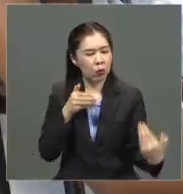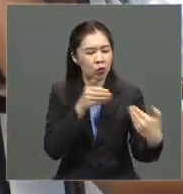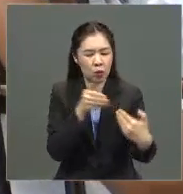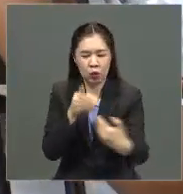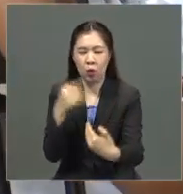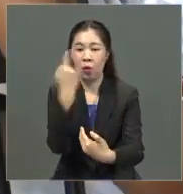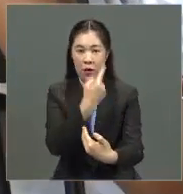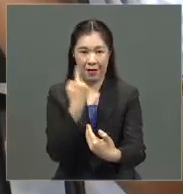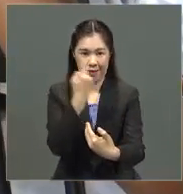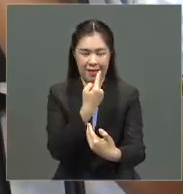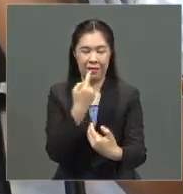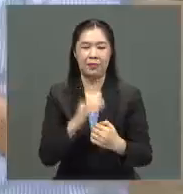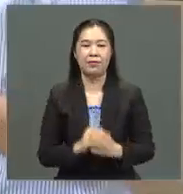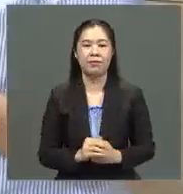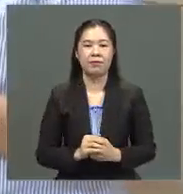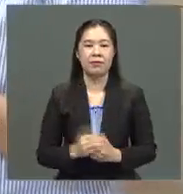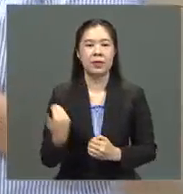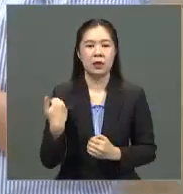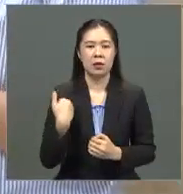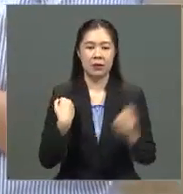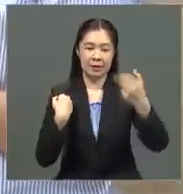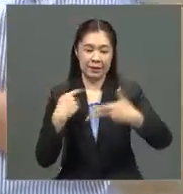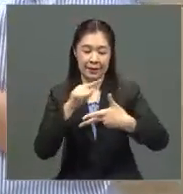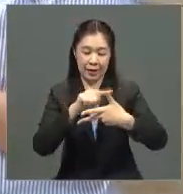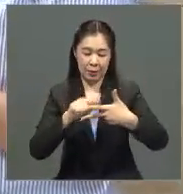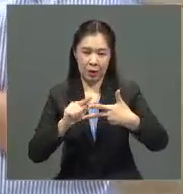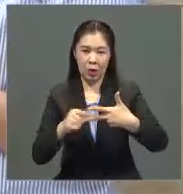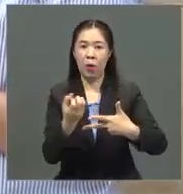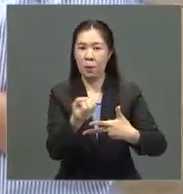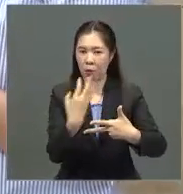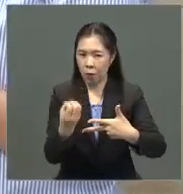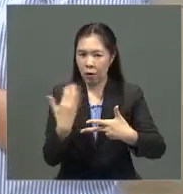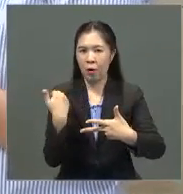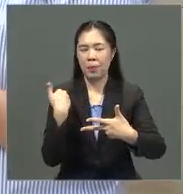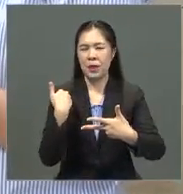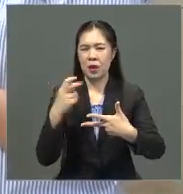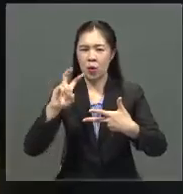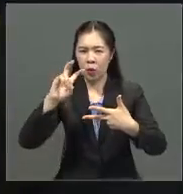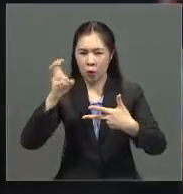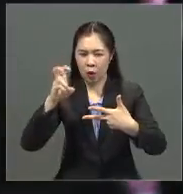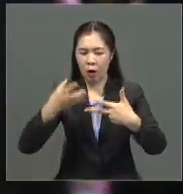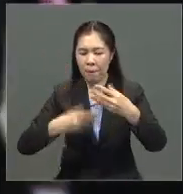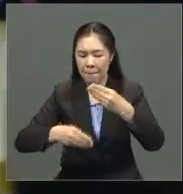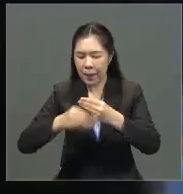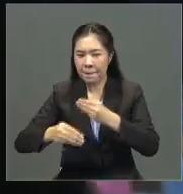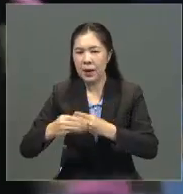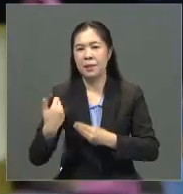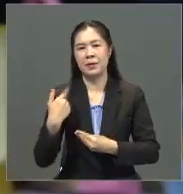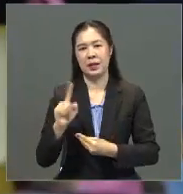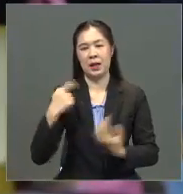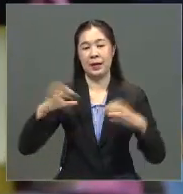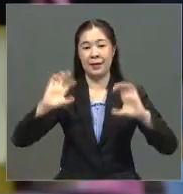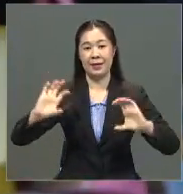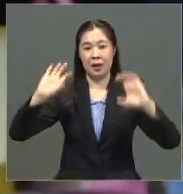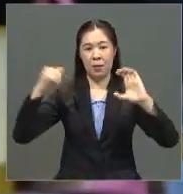ใครจริงๆแล้วเนี่ยข้อเรียกร้องนอกจาก 3ข้อหลักๆที่เขาเรียกร้องแล้วเนี่ยมีเรื่องอะไรอีกบ้างที่รัฐบาลพอที่จะไป